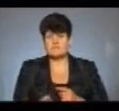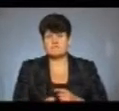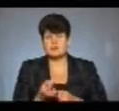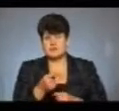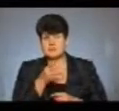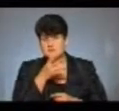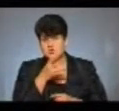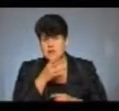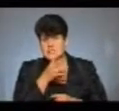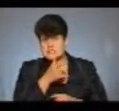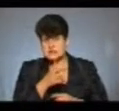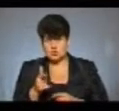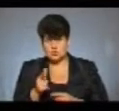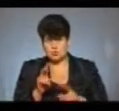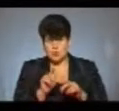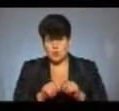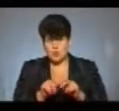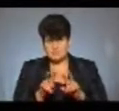під час сезонного обстеження.